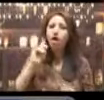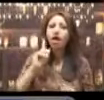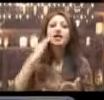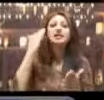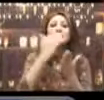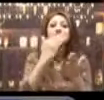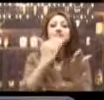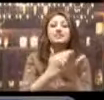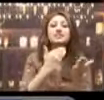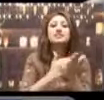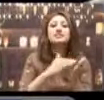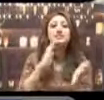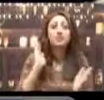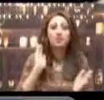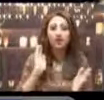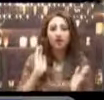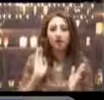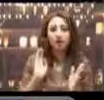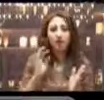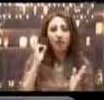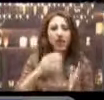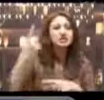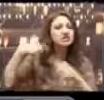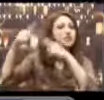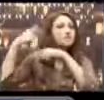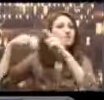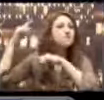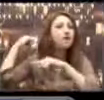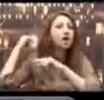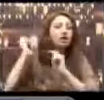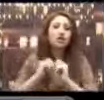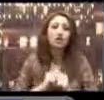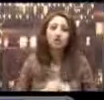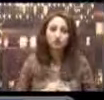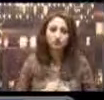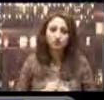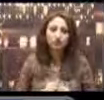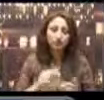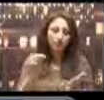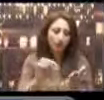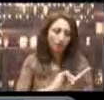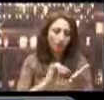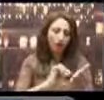نسبيه ما اقدرش احددها غير بمرجع، بقى احط دي تحت دي بقى مليون خط.